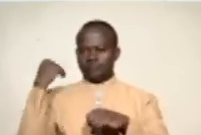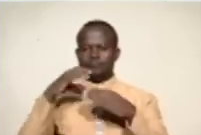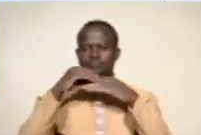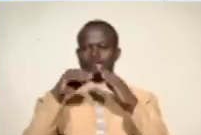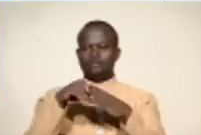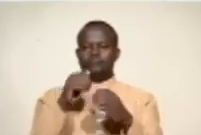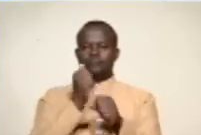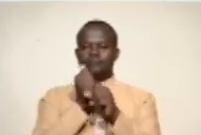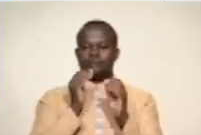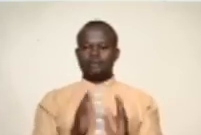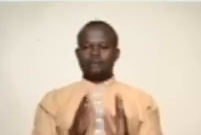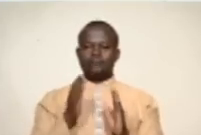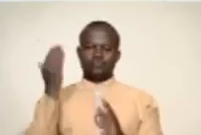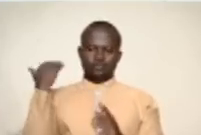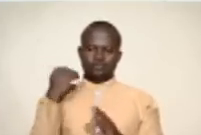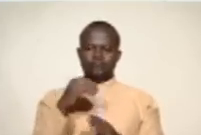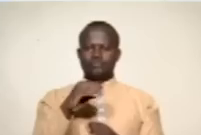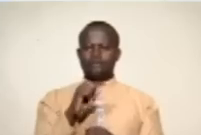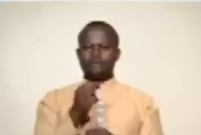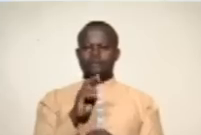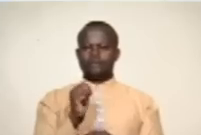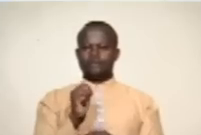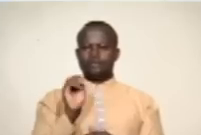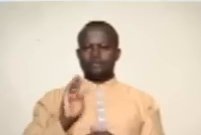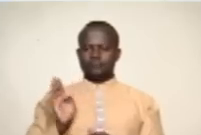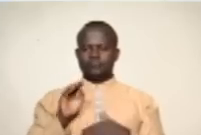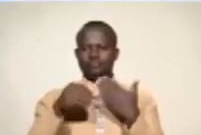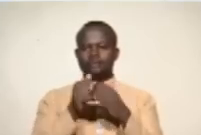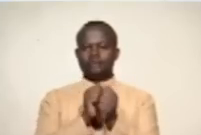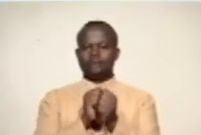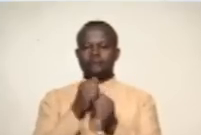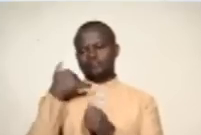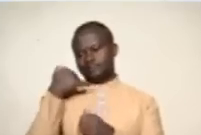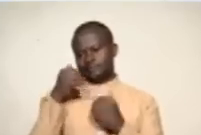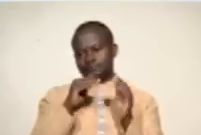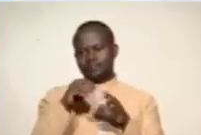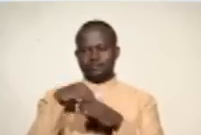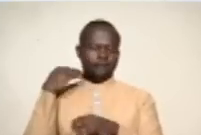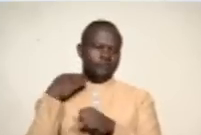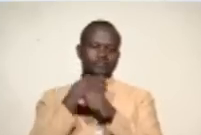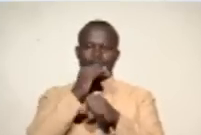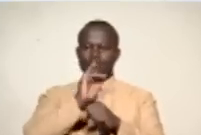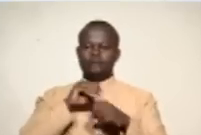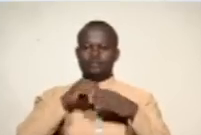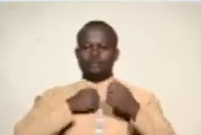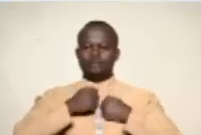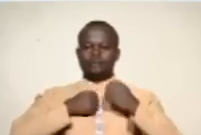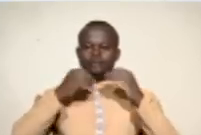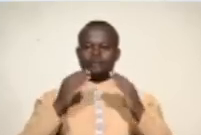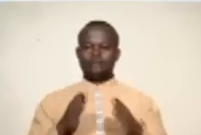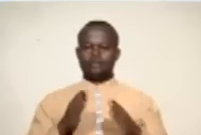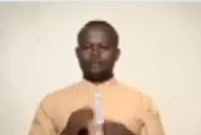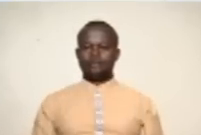abayobozi n'abakozi bizari Prefecture Gitarama, Butare ndetse na Gikongoro bishwe muri Jenoside yakorewe Abatutsi mu Rwanda.